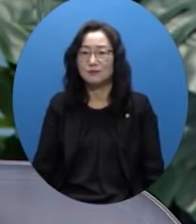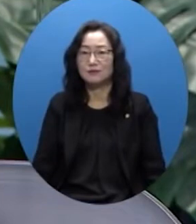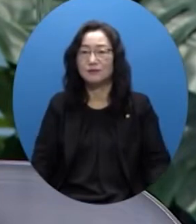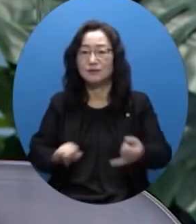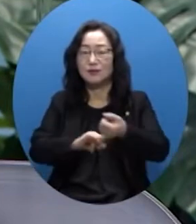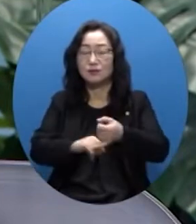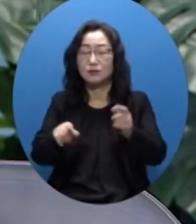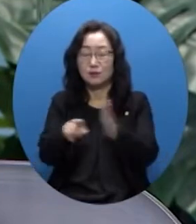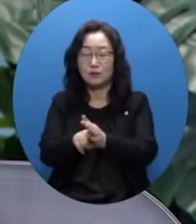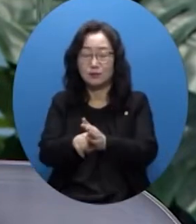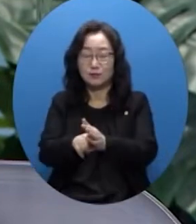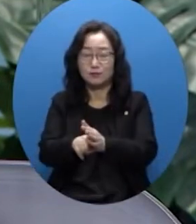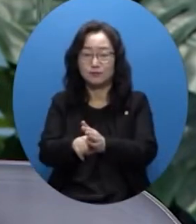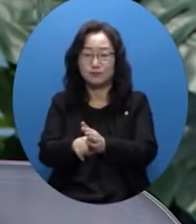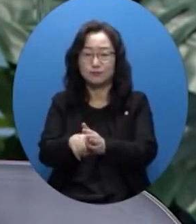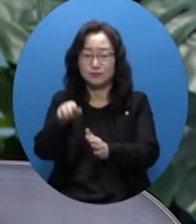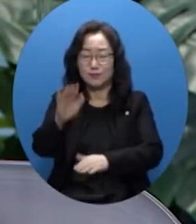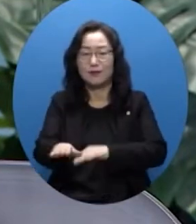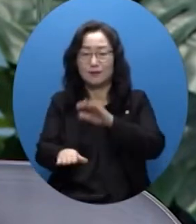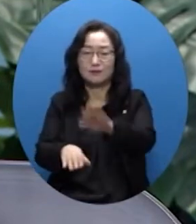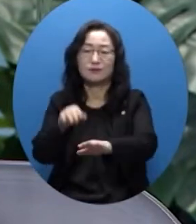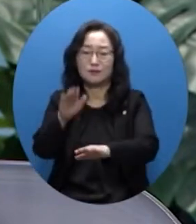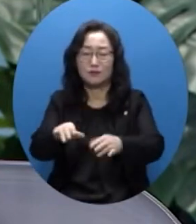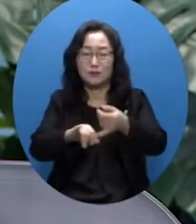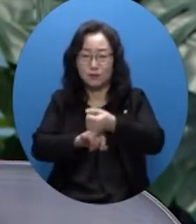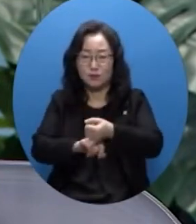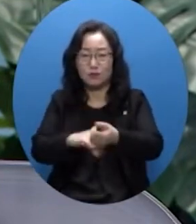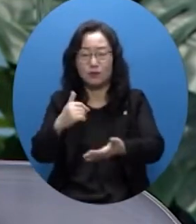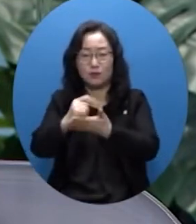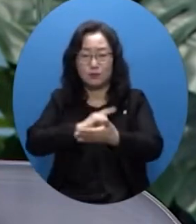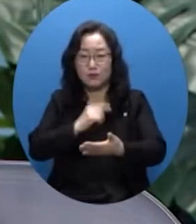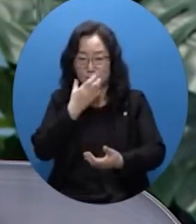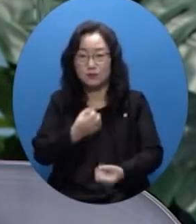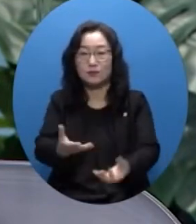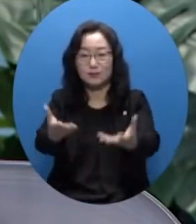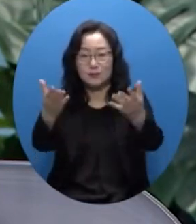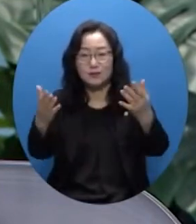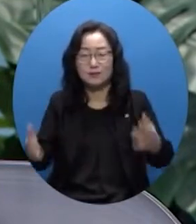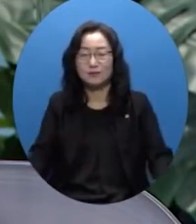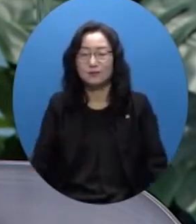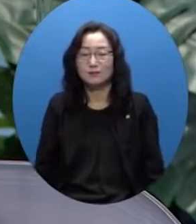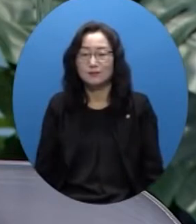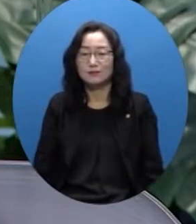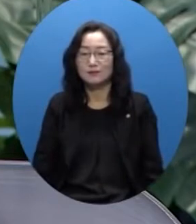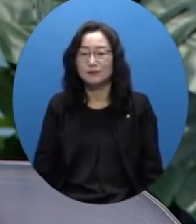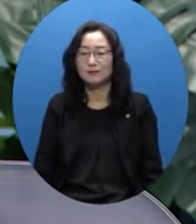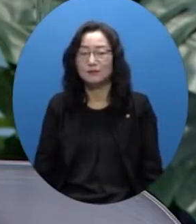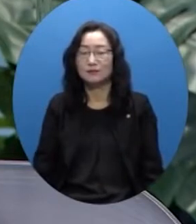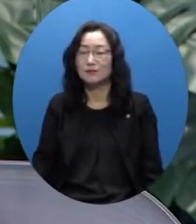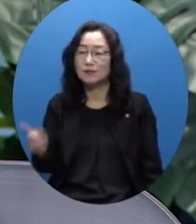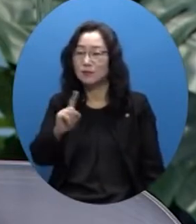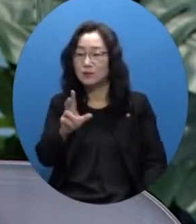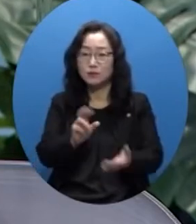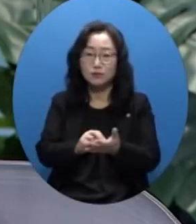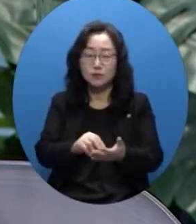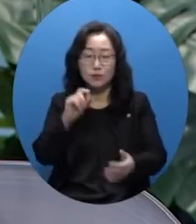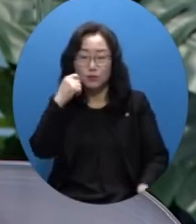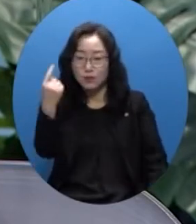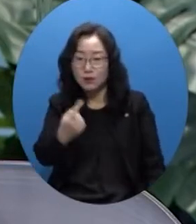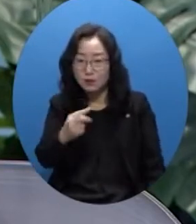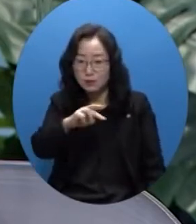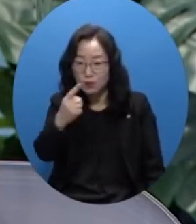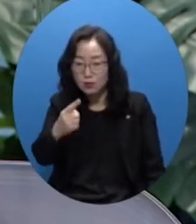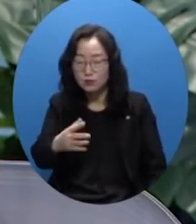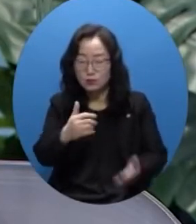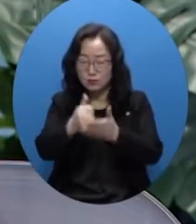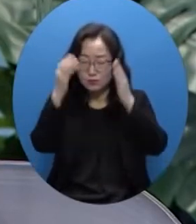약세 파서 붙잡고 믿음으로 전진 또 전진 악의를 주 맵으로 축원합니다 어떤 문제 어렵다고 하더라도 집만 및